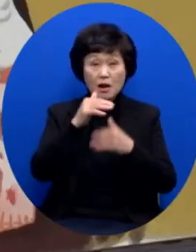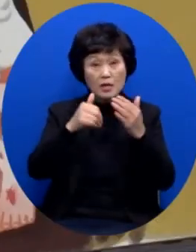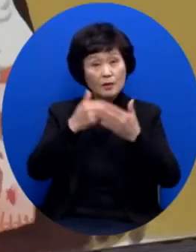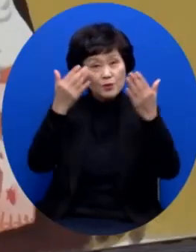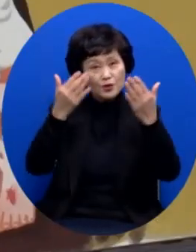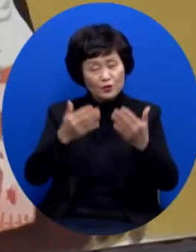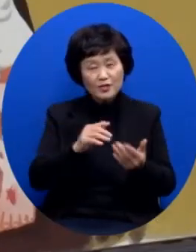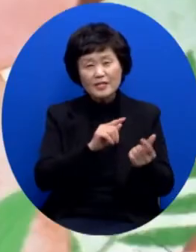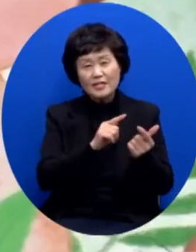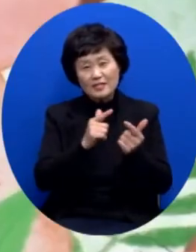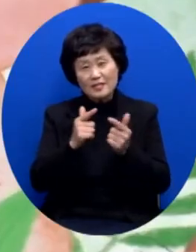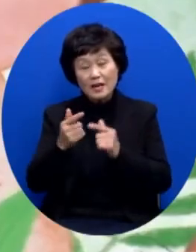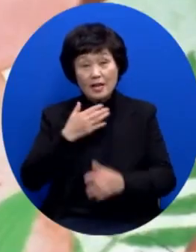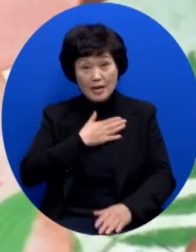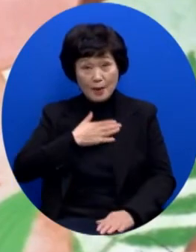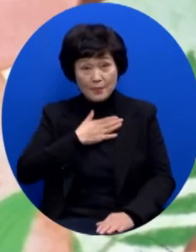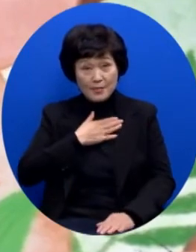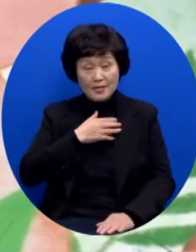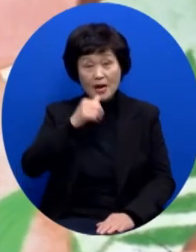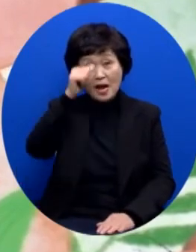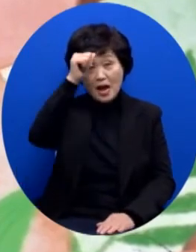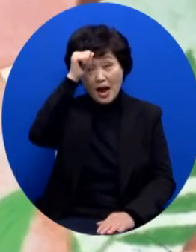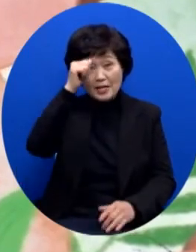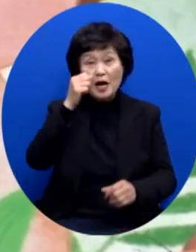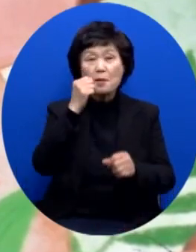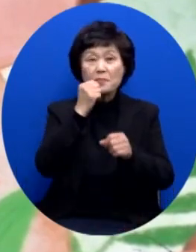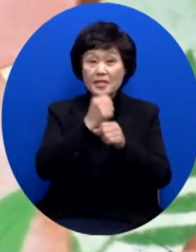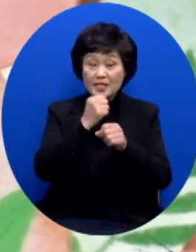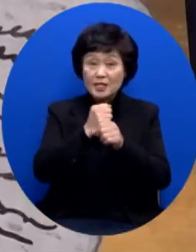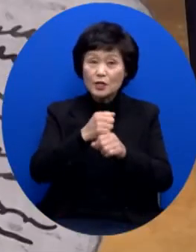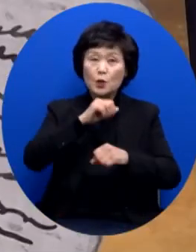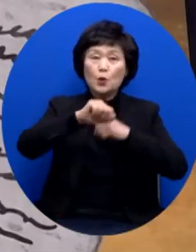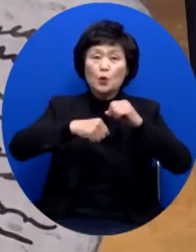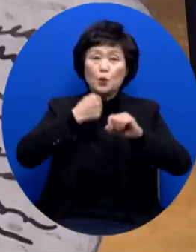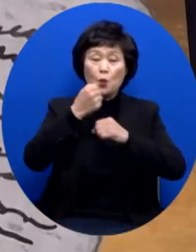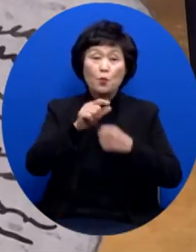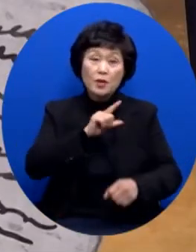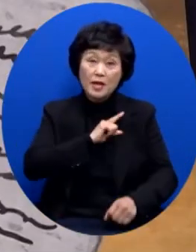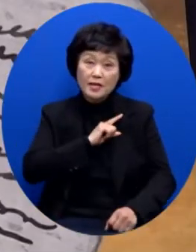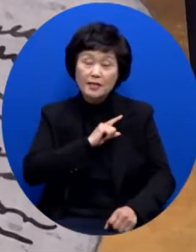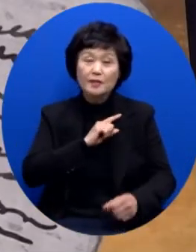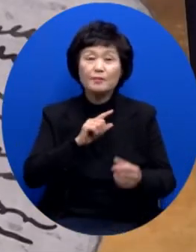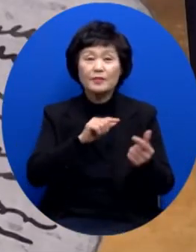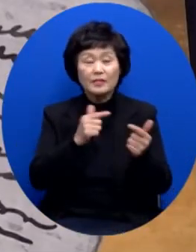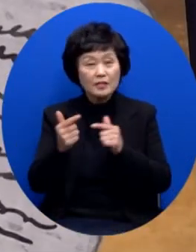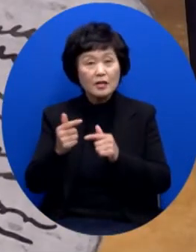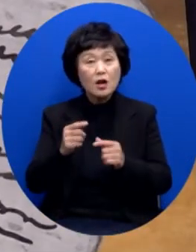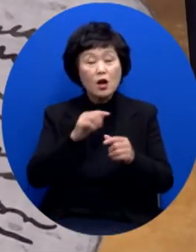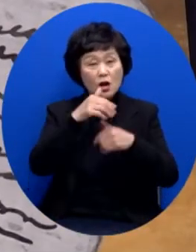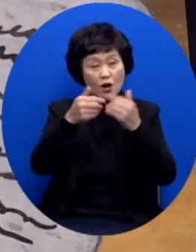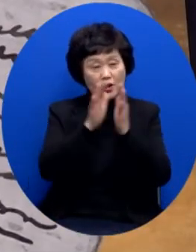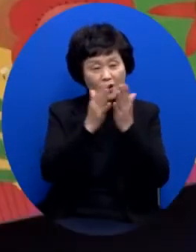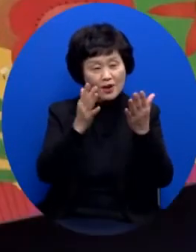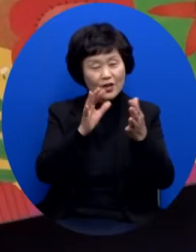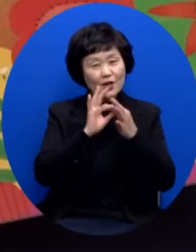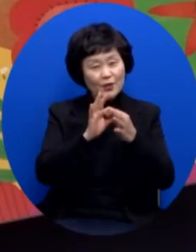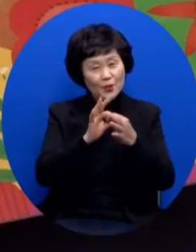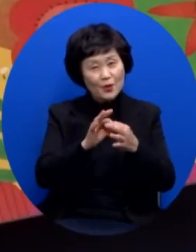여러 가지 감정과 아담이 지은 동물의 이름들을 알아보는 등 성경을 통해 언어를 배울 수 있도록